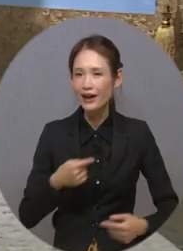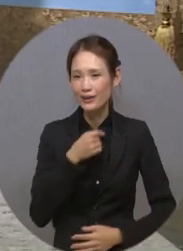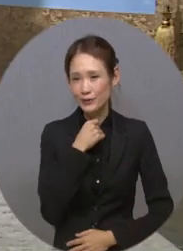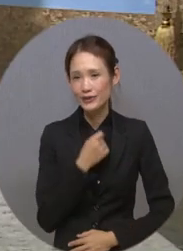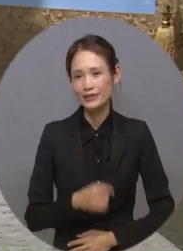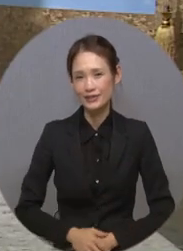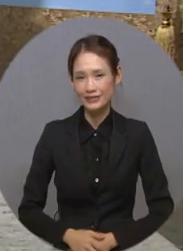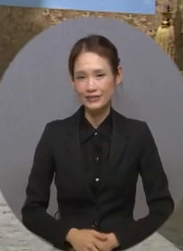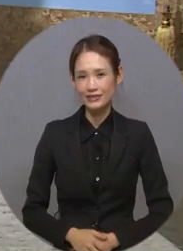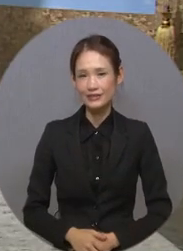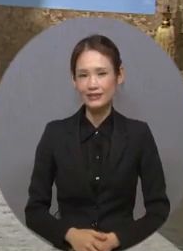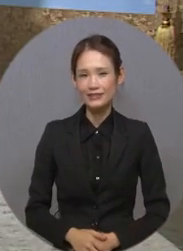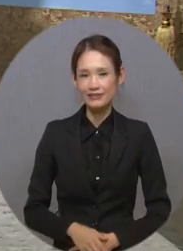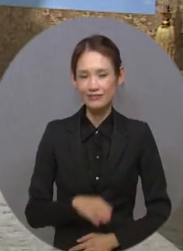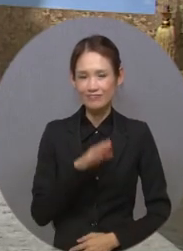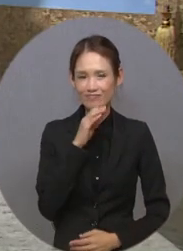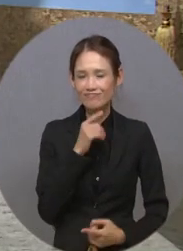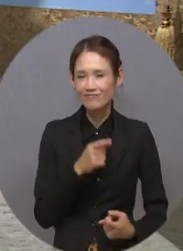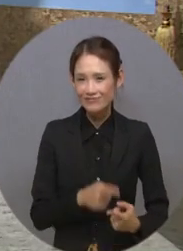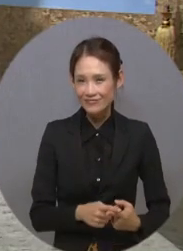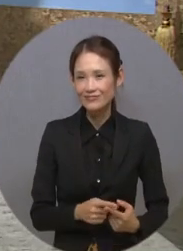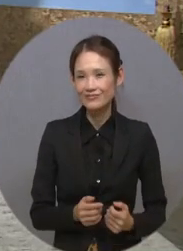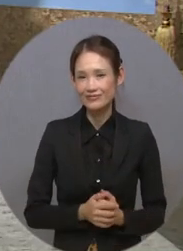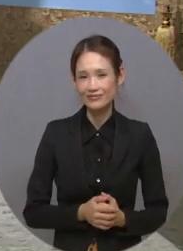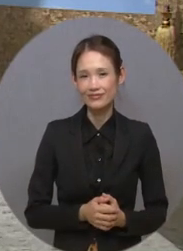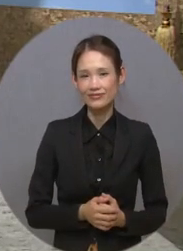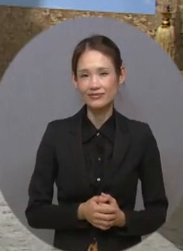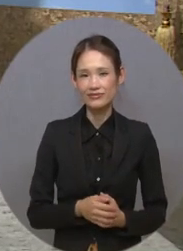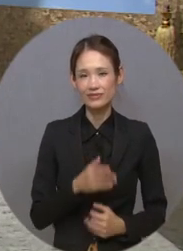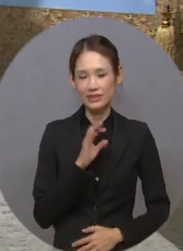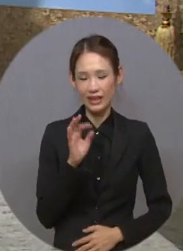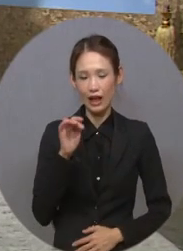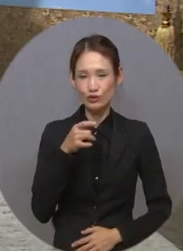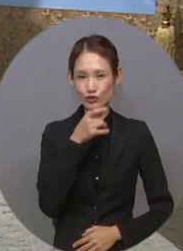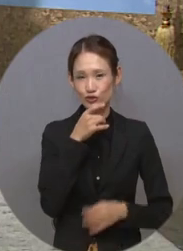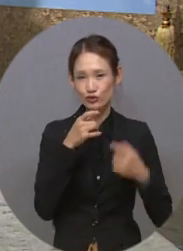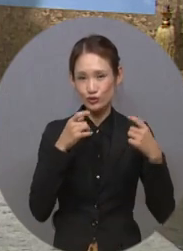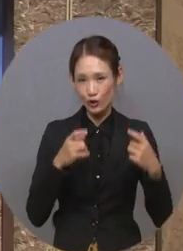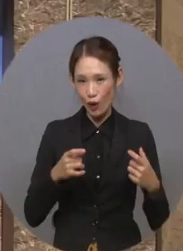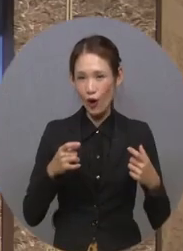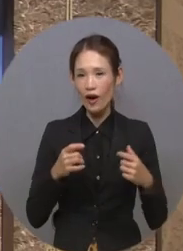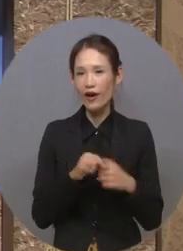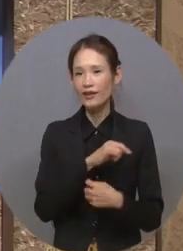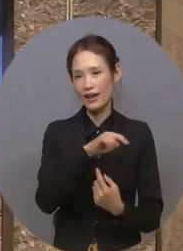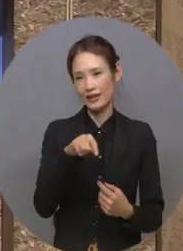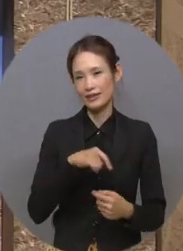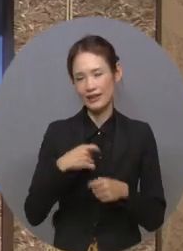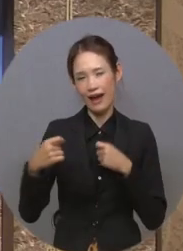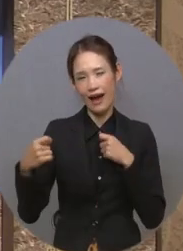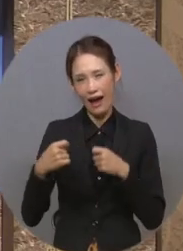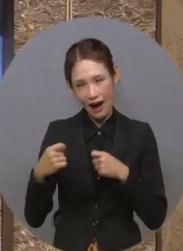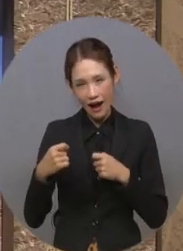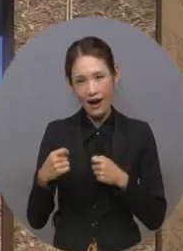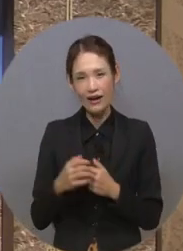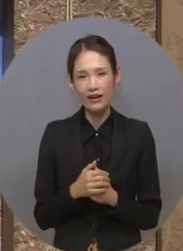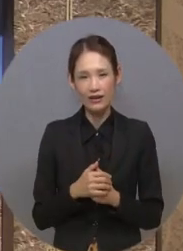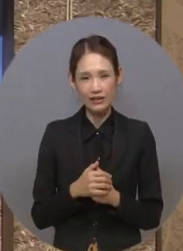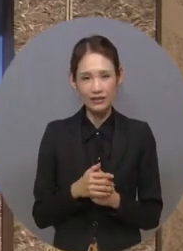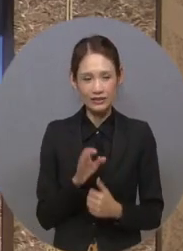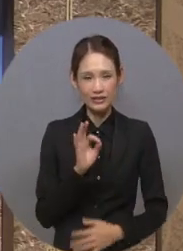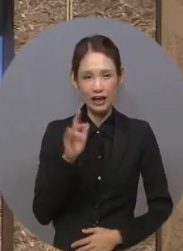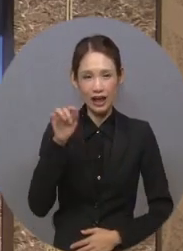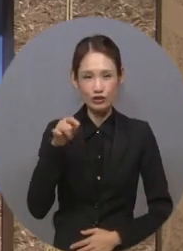네, 당연하죠. 왜냐하면 저희가 이제 양주가 이제 수도권에서 네. 가까이 있으면서도